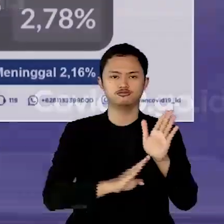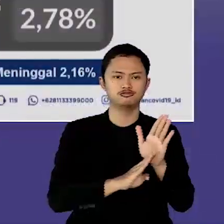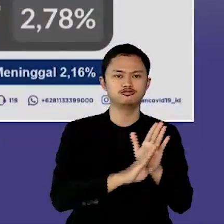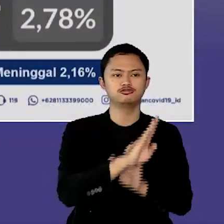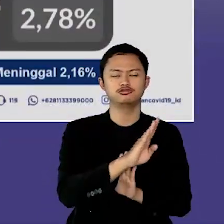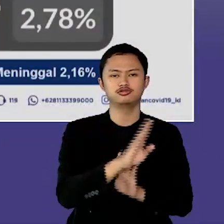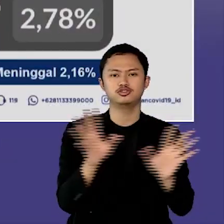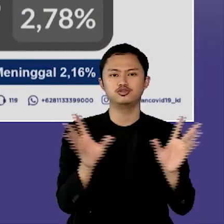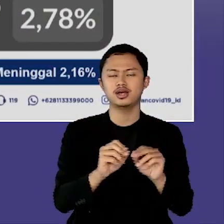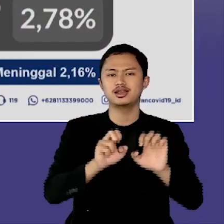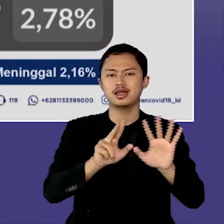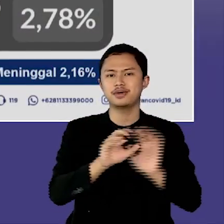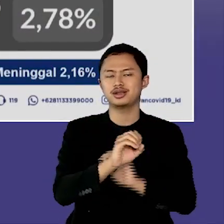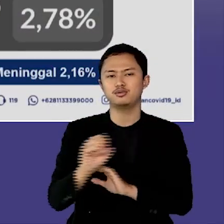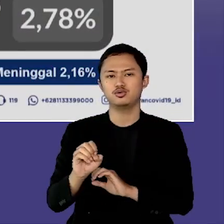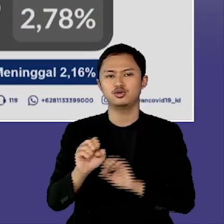positif sebanyak